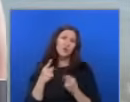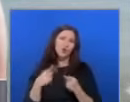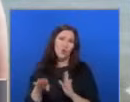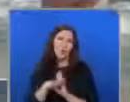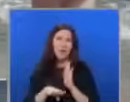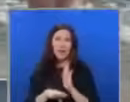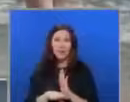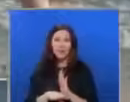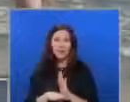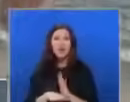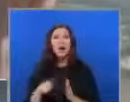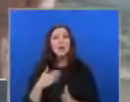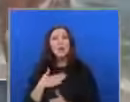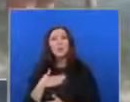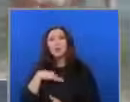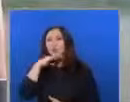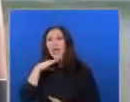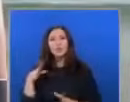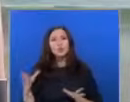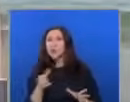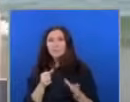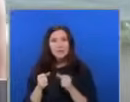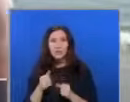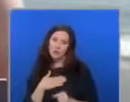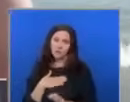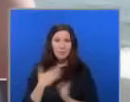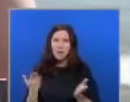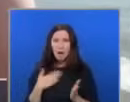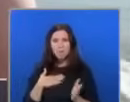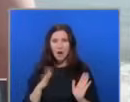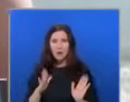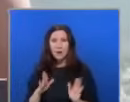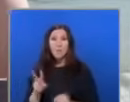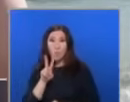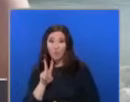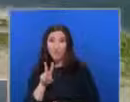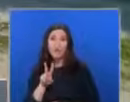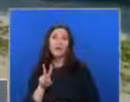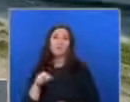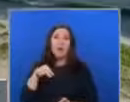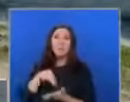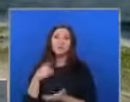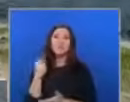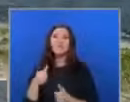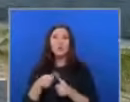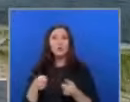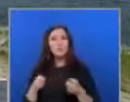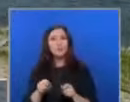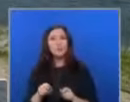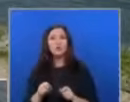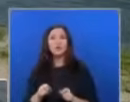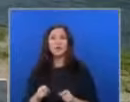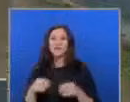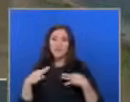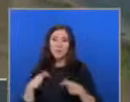наред. А има ли достатъчно спасители? Да. Ами има. Има. По двама на пост. На 1 юли приключи гратисния